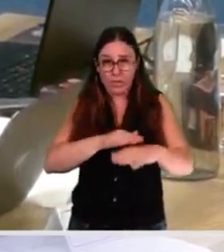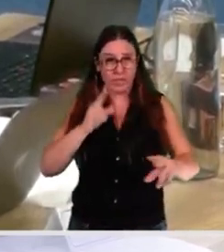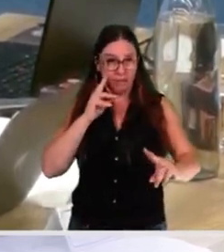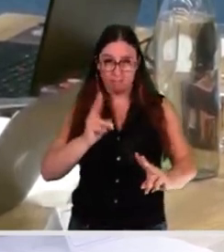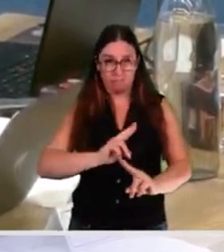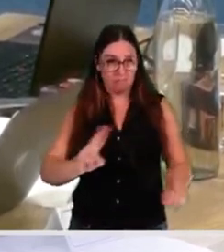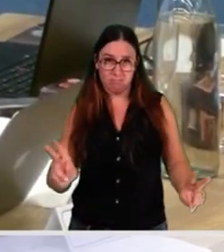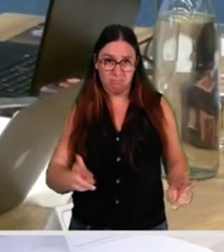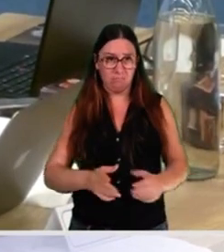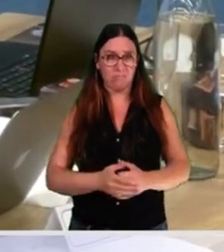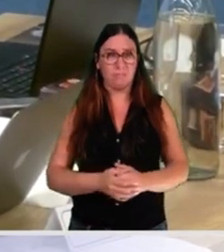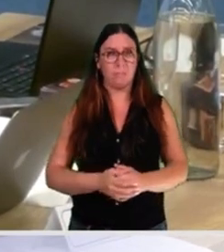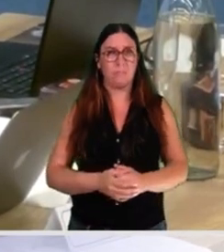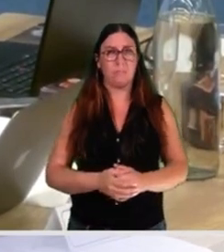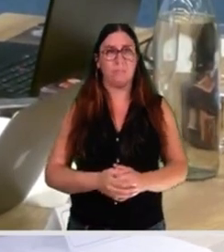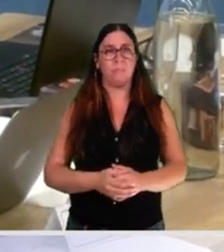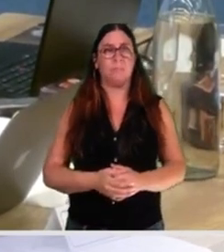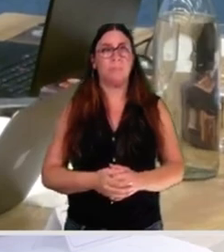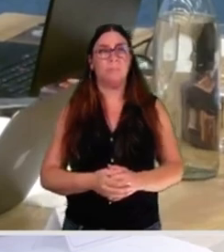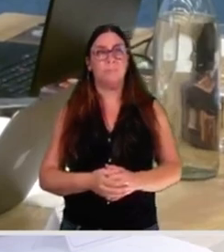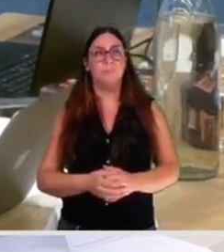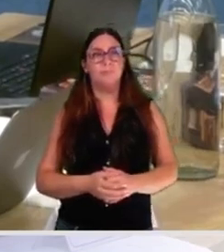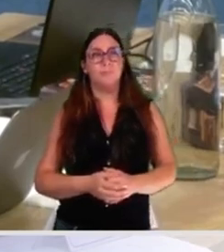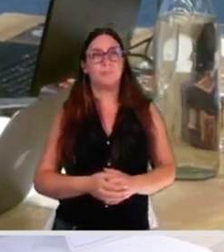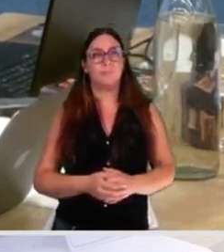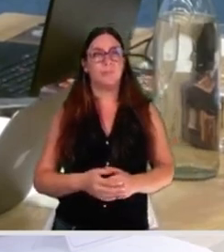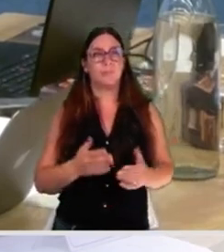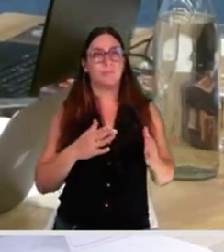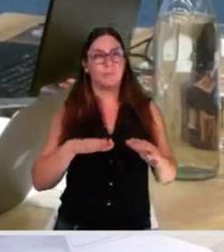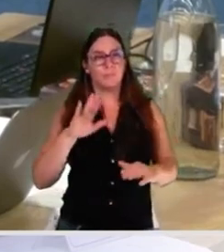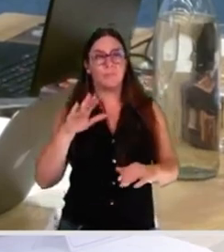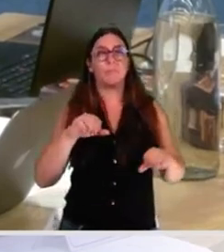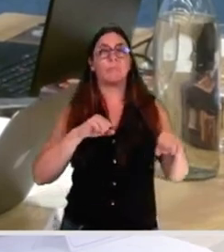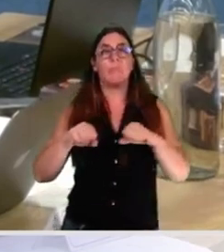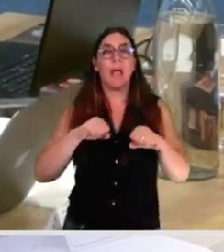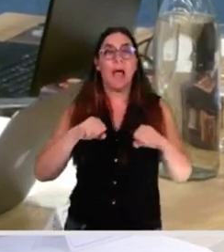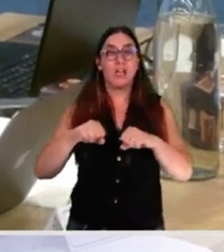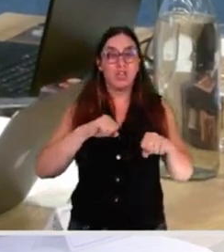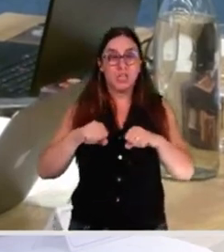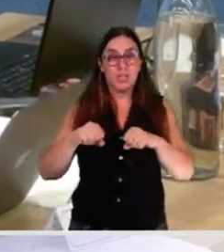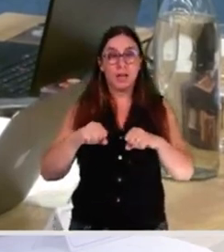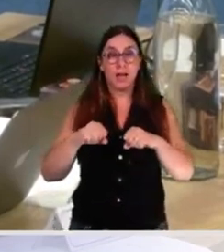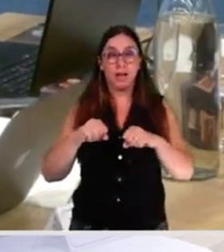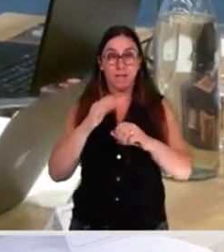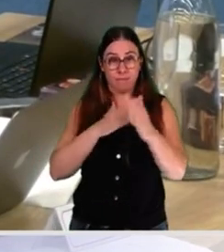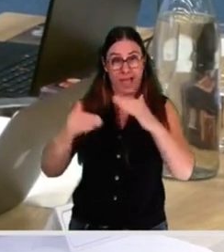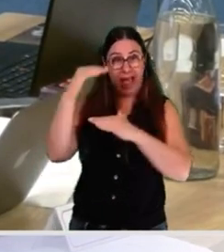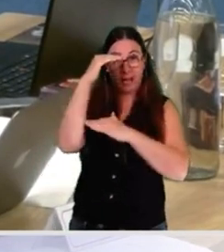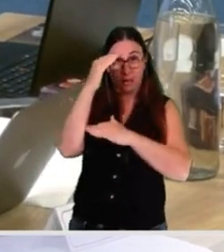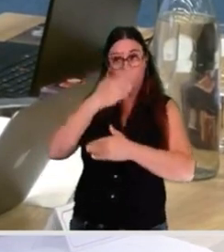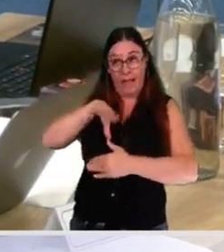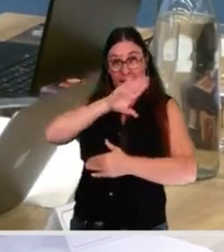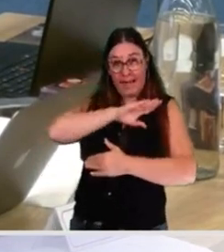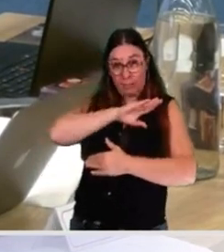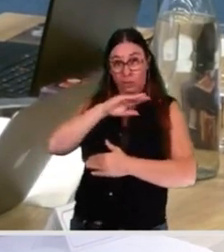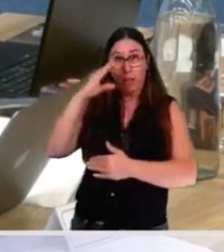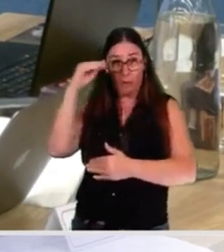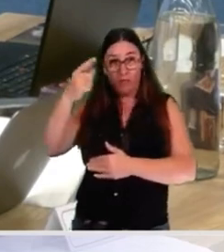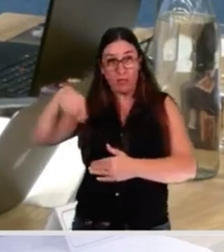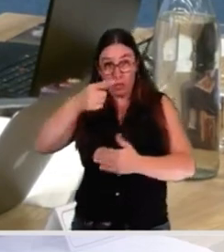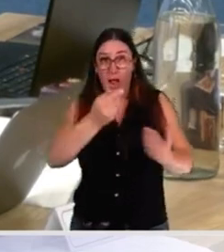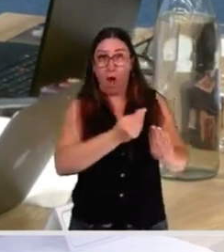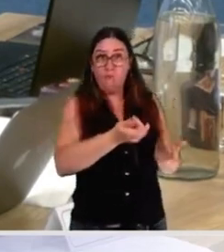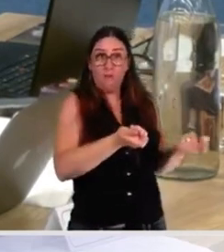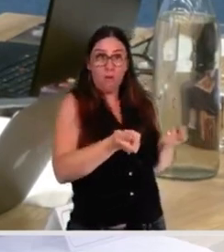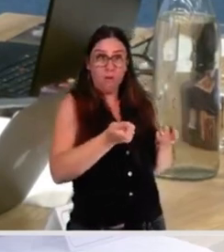petite enfance. Or, agir auprès des adultes en charge d'enfants,